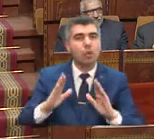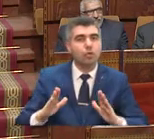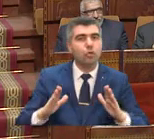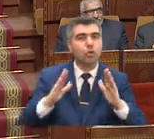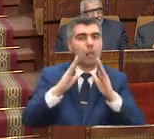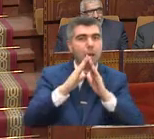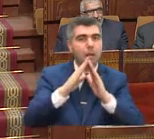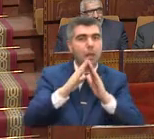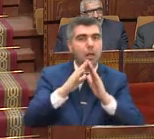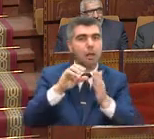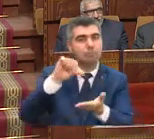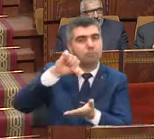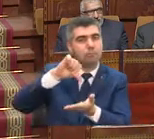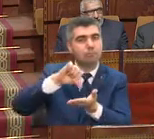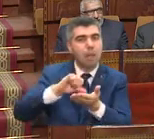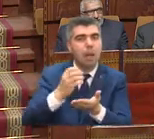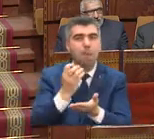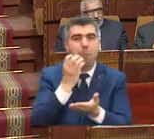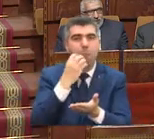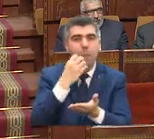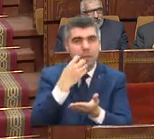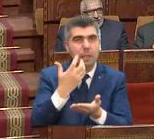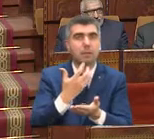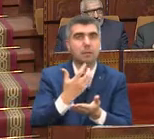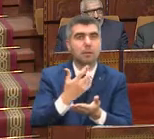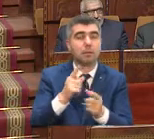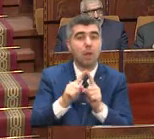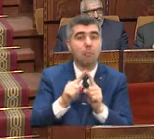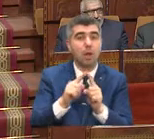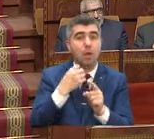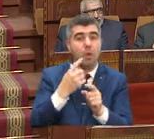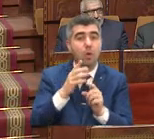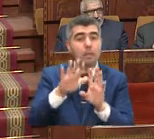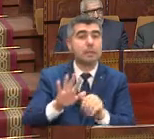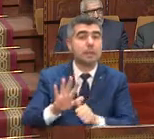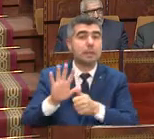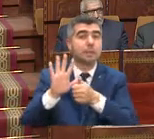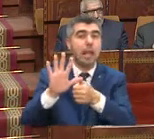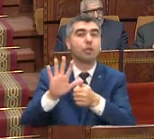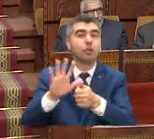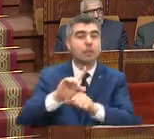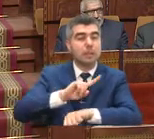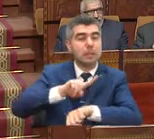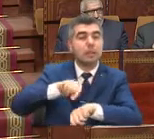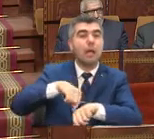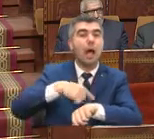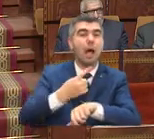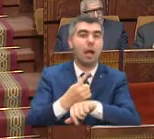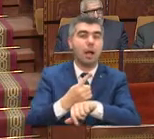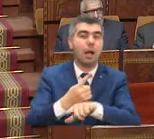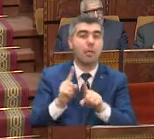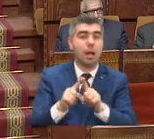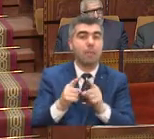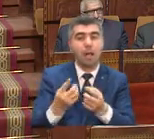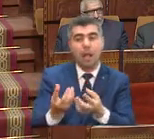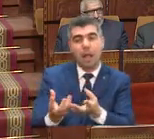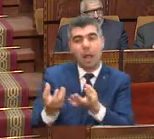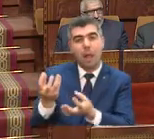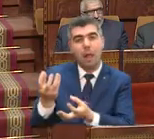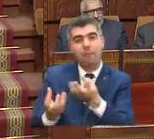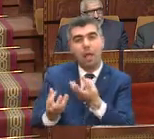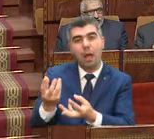مدينة ميدلت، كاين مناطق اللي خصها 16 ساعه ديال التدفئه، حطب التدفئه.